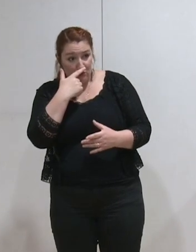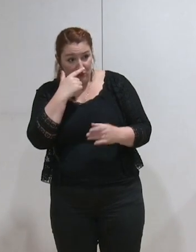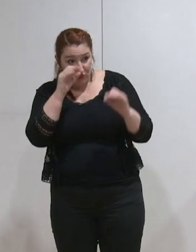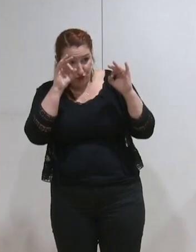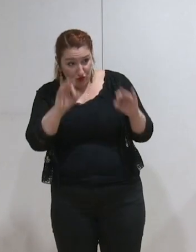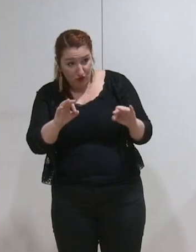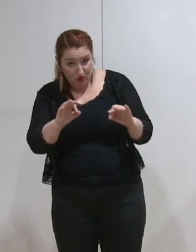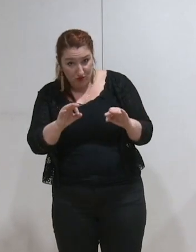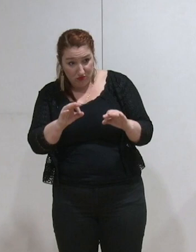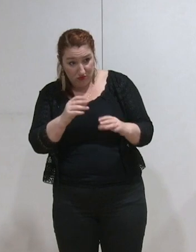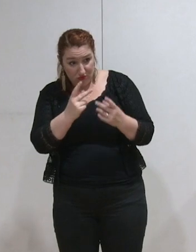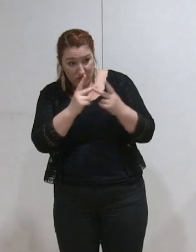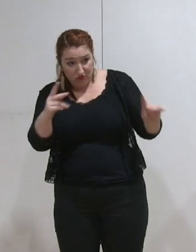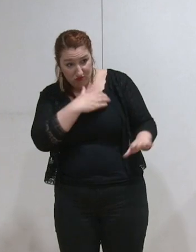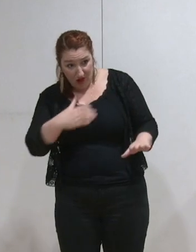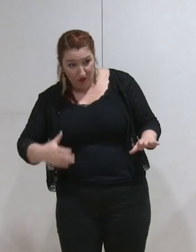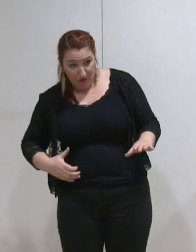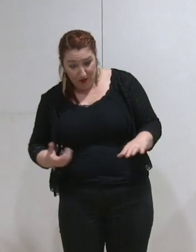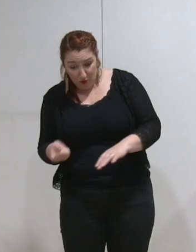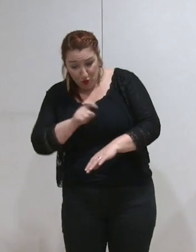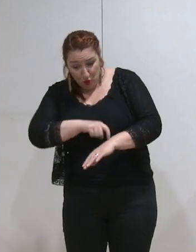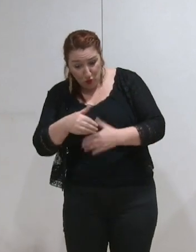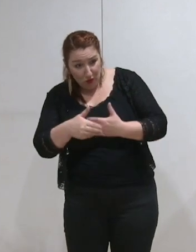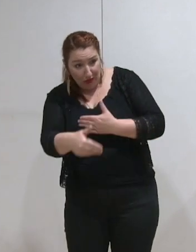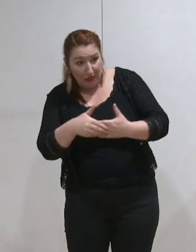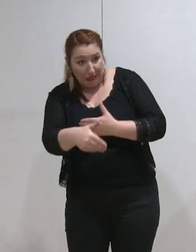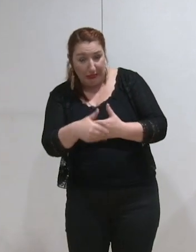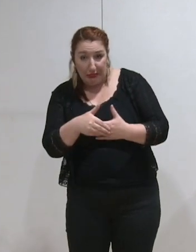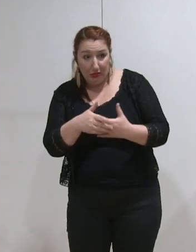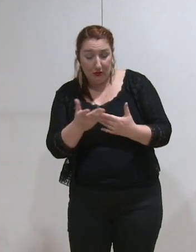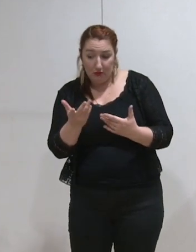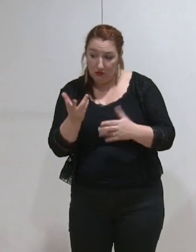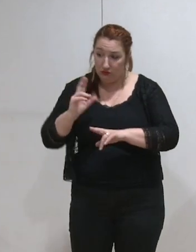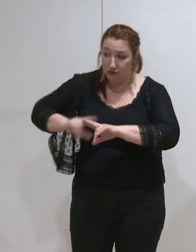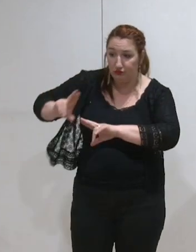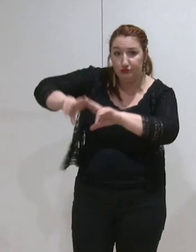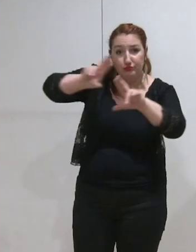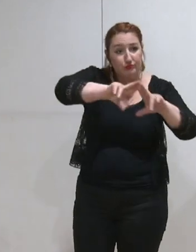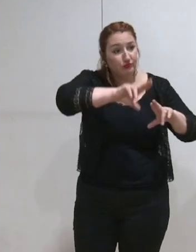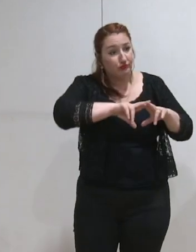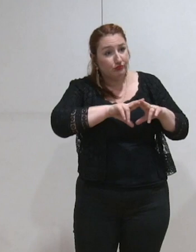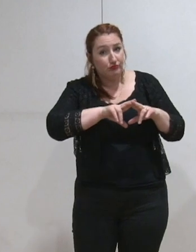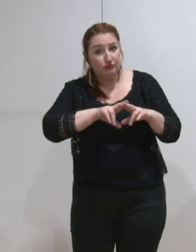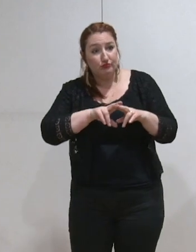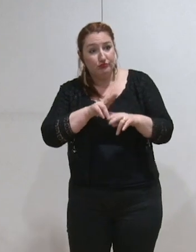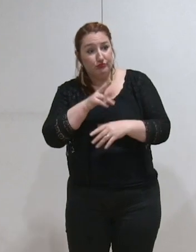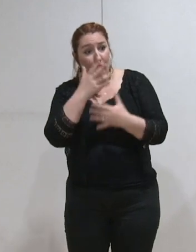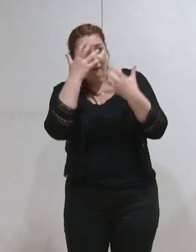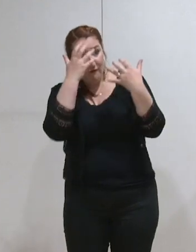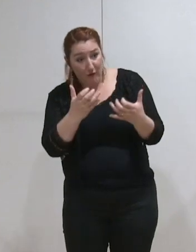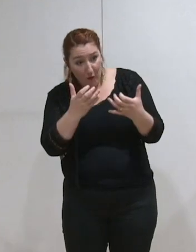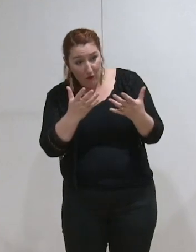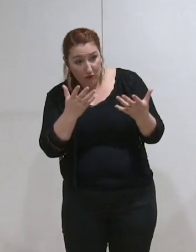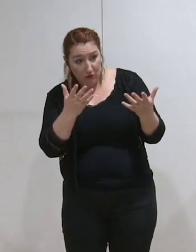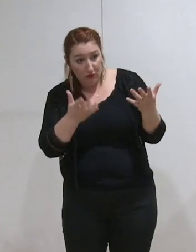au plus vite les travaux de reconstruction de ces équipements au-delà ces événements doivent nous